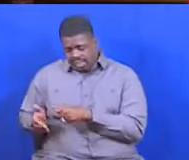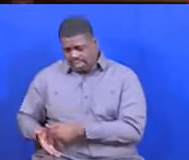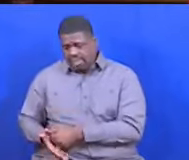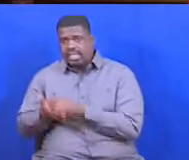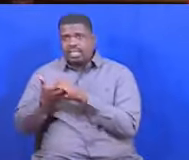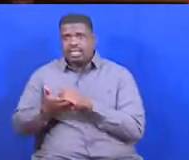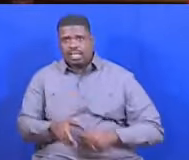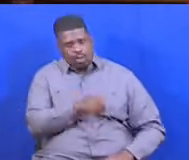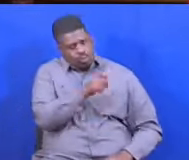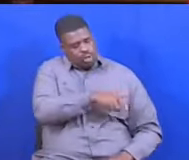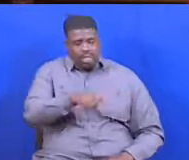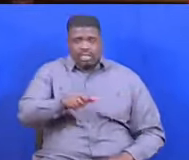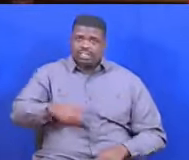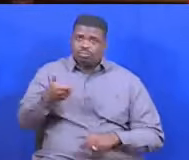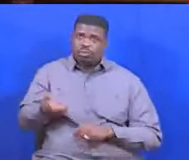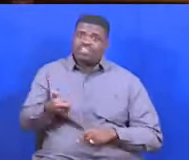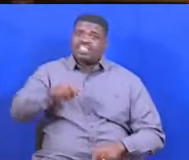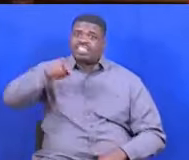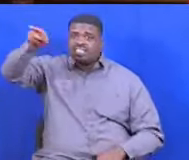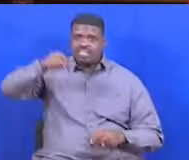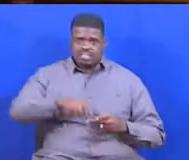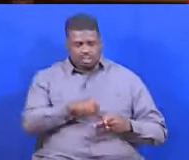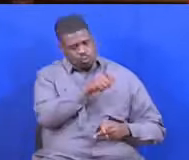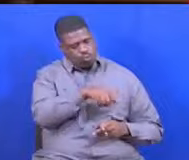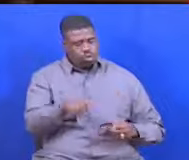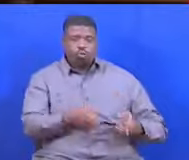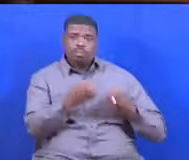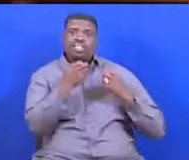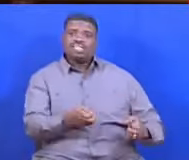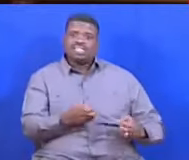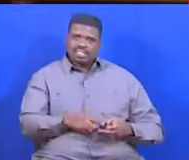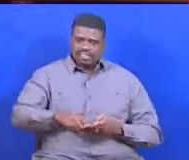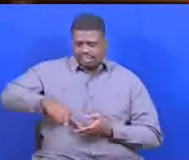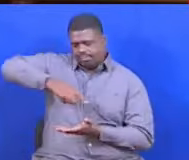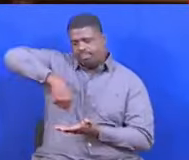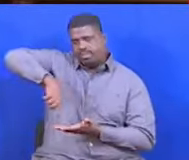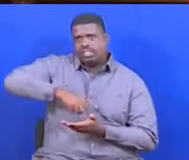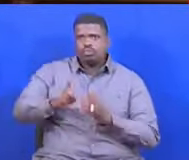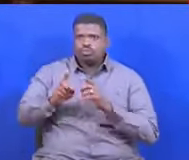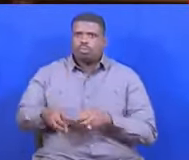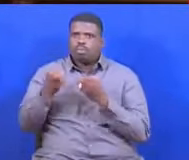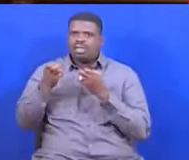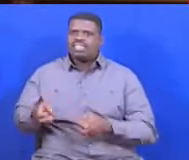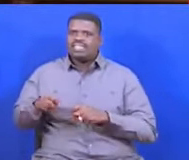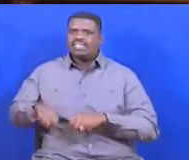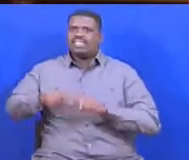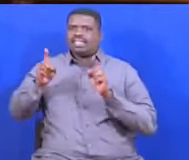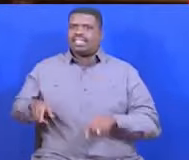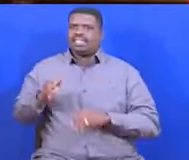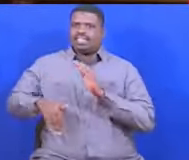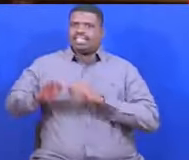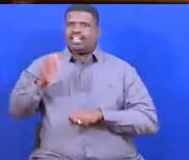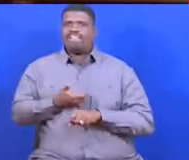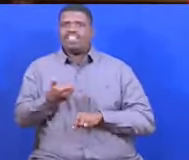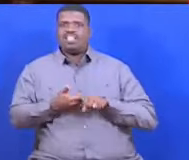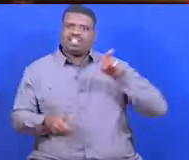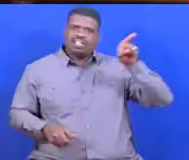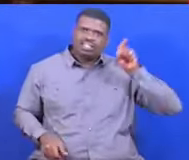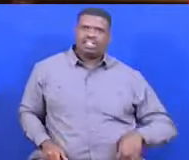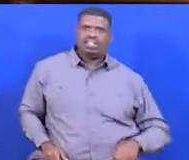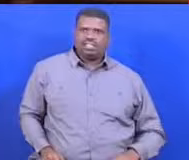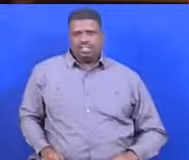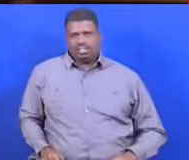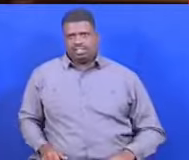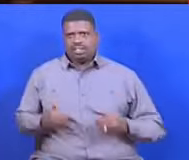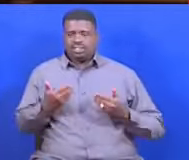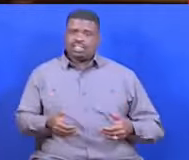ikasaidia wananchi wa vijijini na watu maskini pamoja na wananchi wa mijini. Hata mijini wako maskini wengi tu, tena zaidi hata wa vijijini.